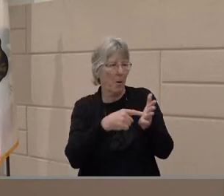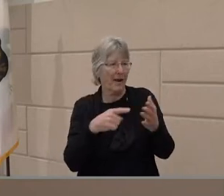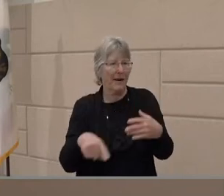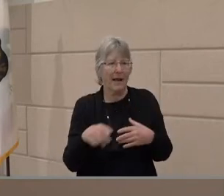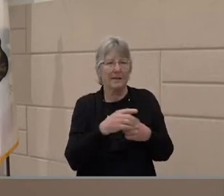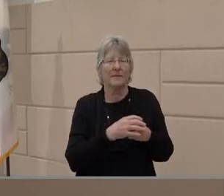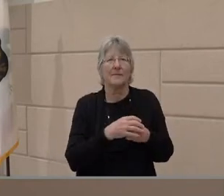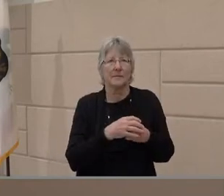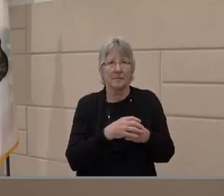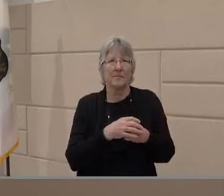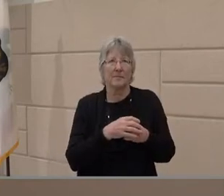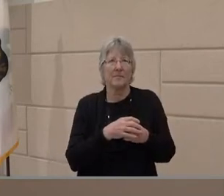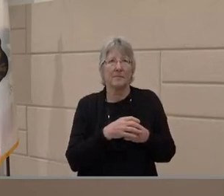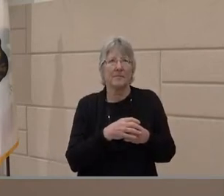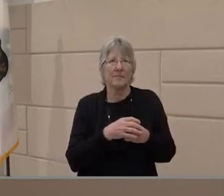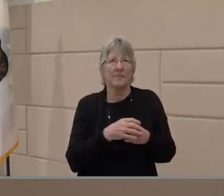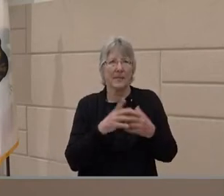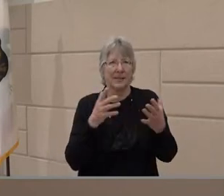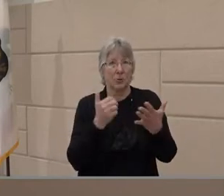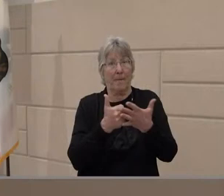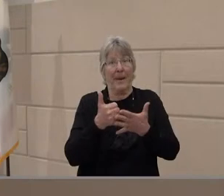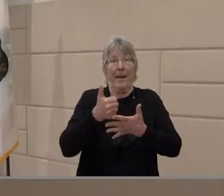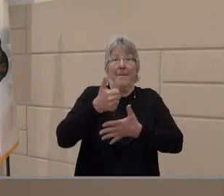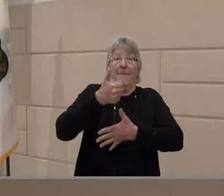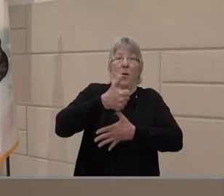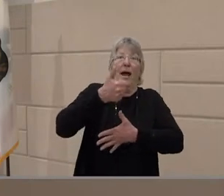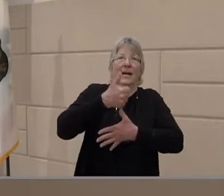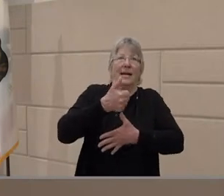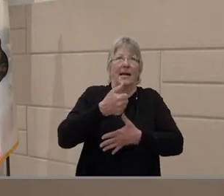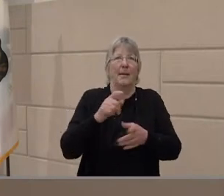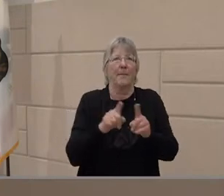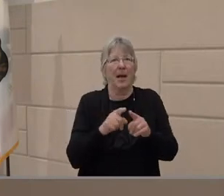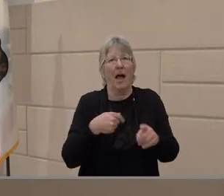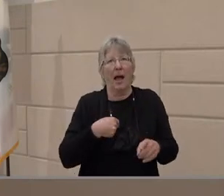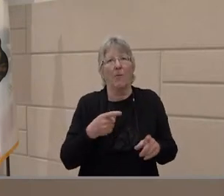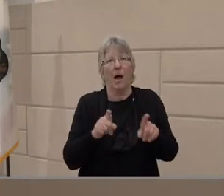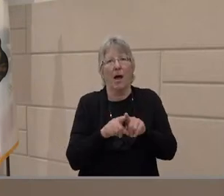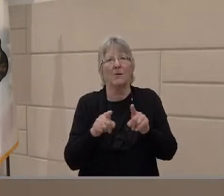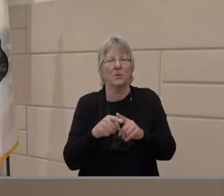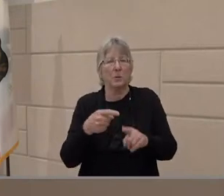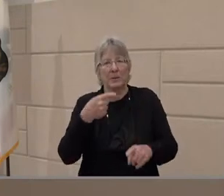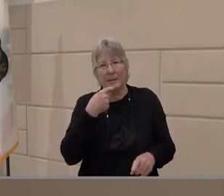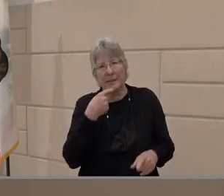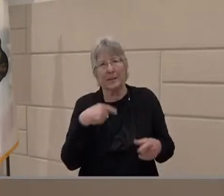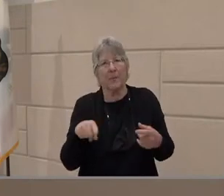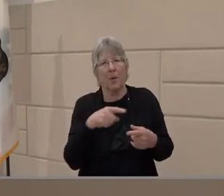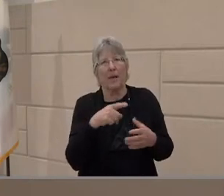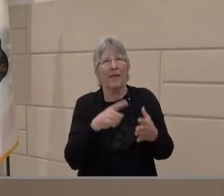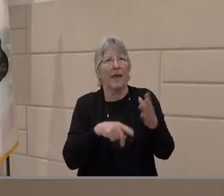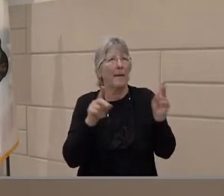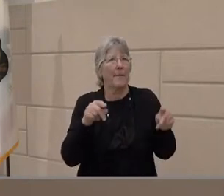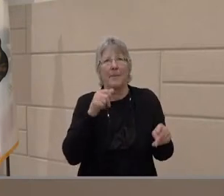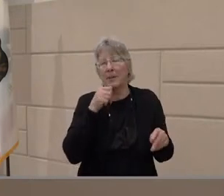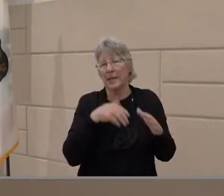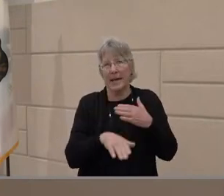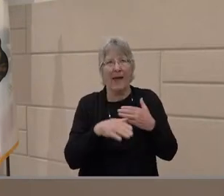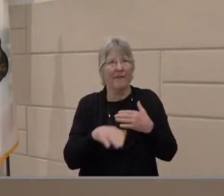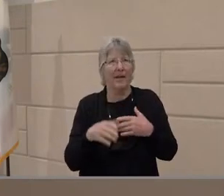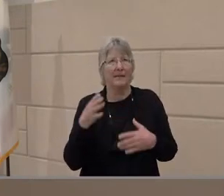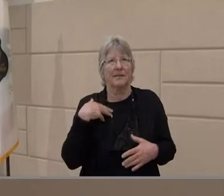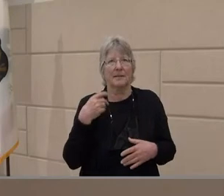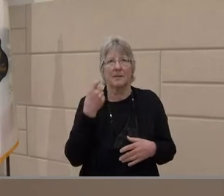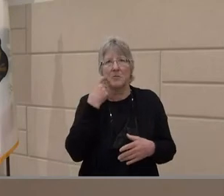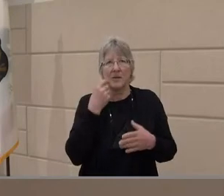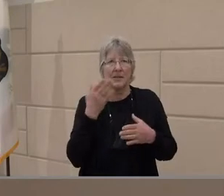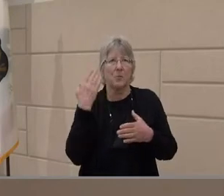โซมเอาเมียนกาโยจะตกด่าคือฐานนี่คือจะไปหาจำบองในยังตะกุดกูทเวอร์โลกเมียนก